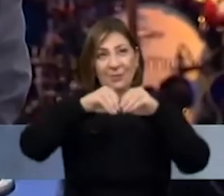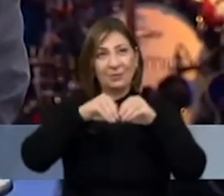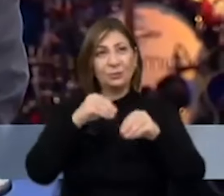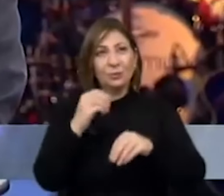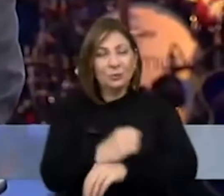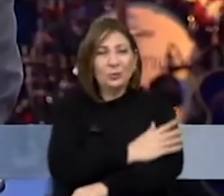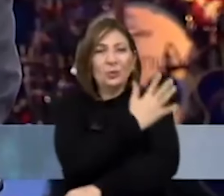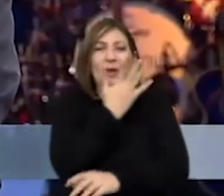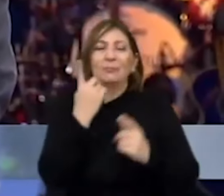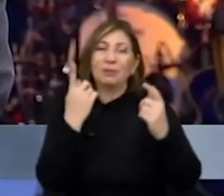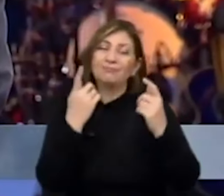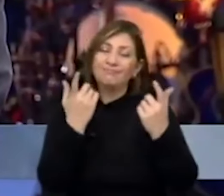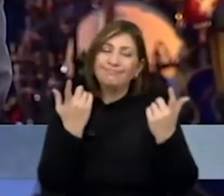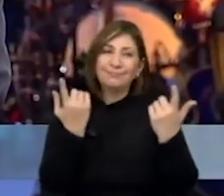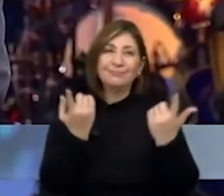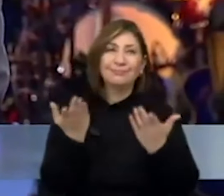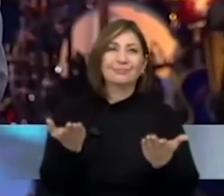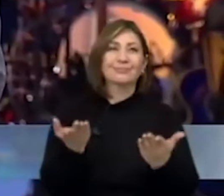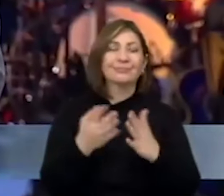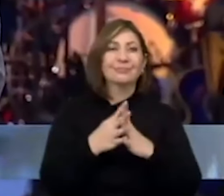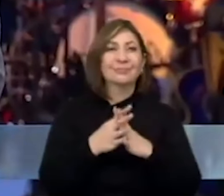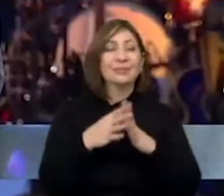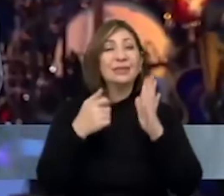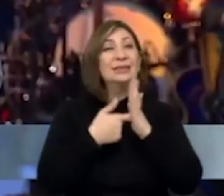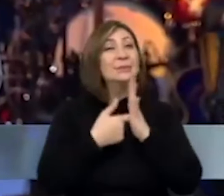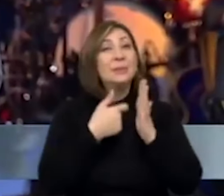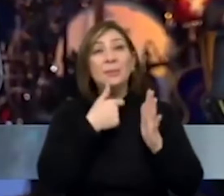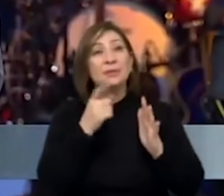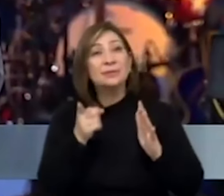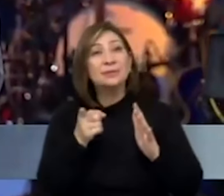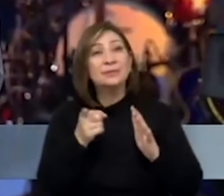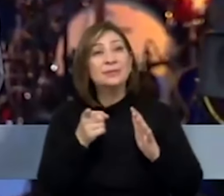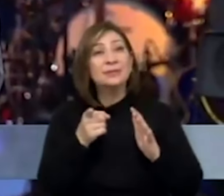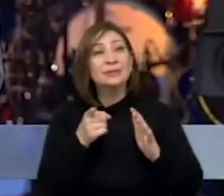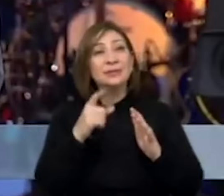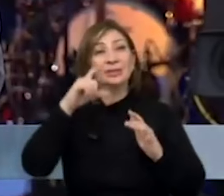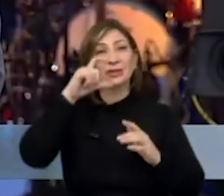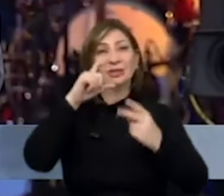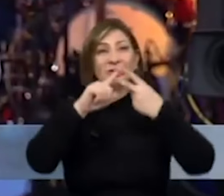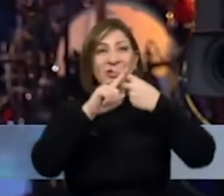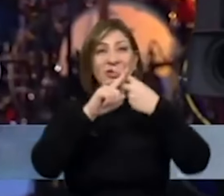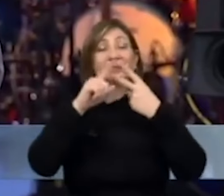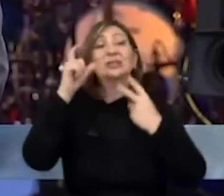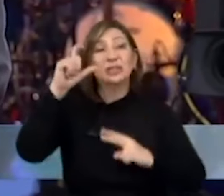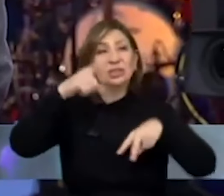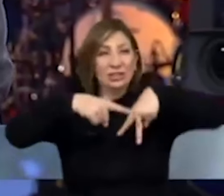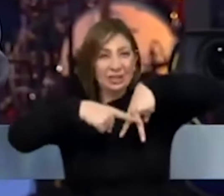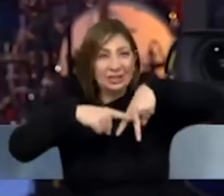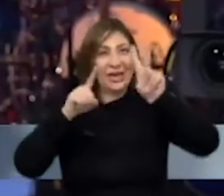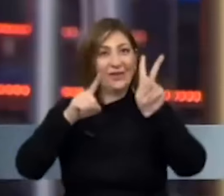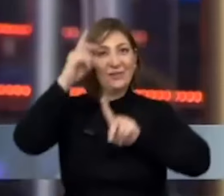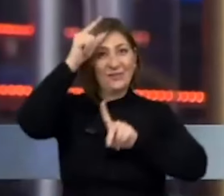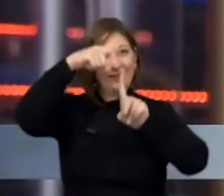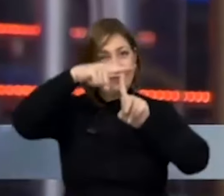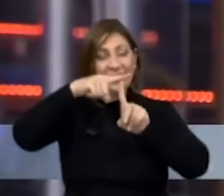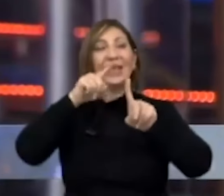hepimizi duygulandıran bir olay. İsmi nedir babanızın? Cavit Yılmaz, babamın adı. Cavit Bey.